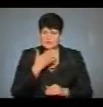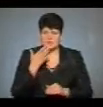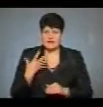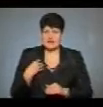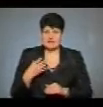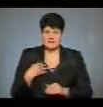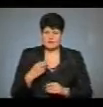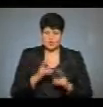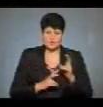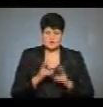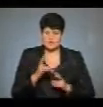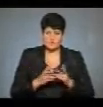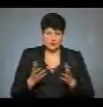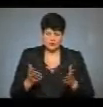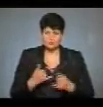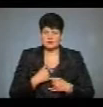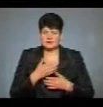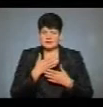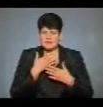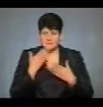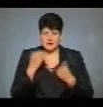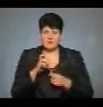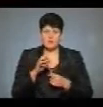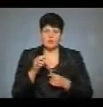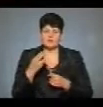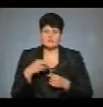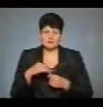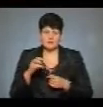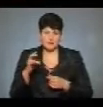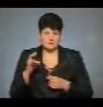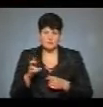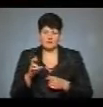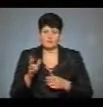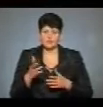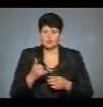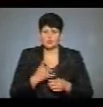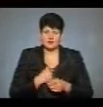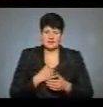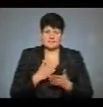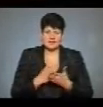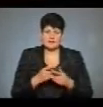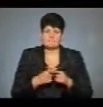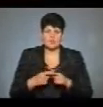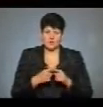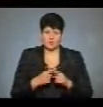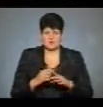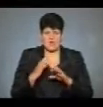заводу і львів'ян, які там працюють. Нас немає в кінці кінців того Богдана Порошенківського. Нас є білоруські